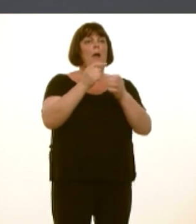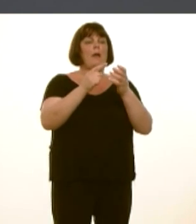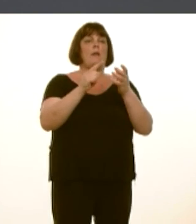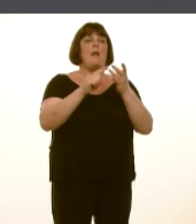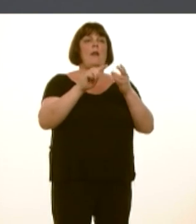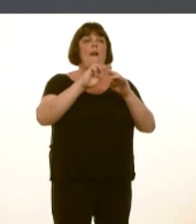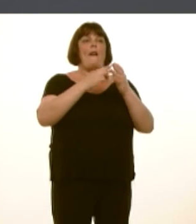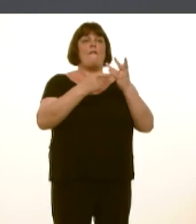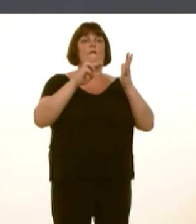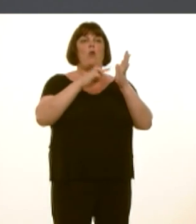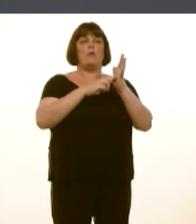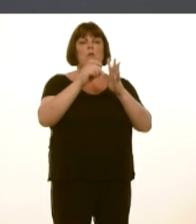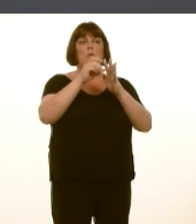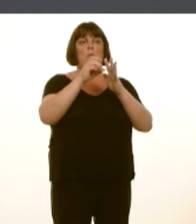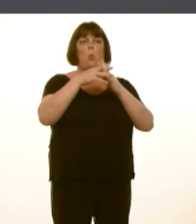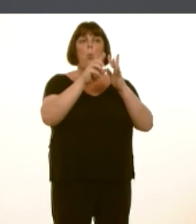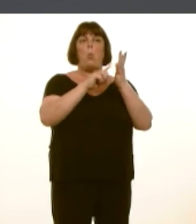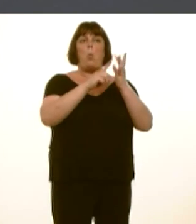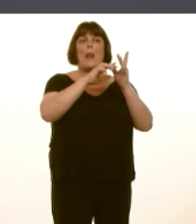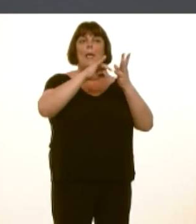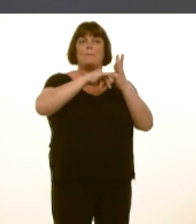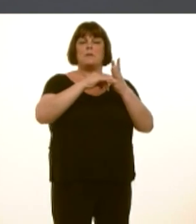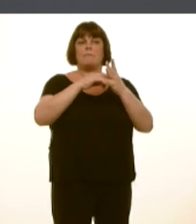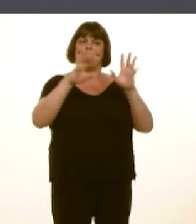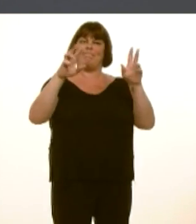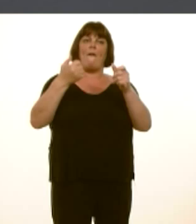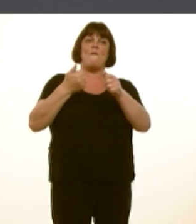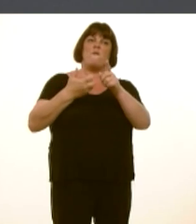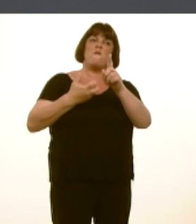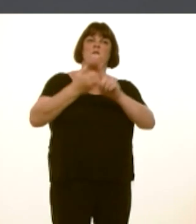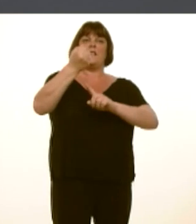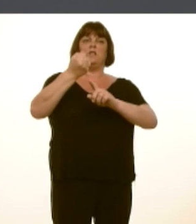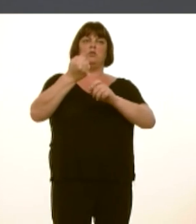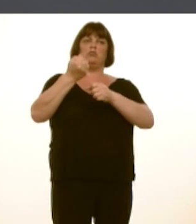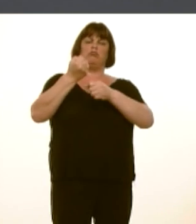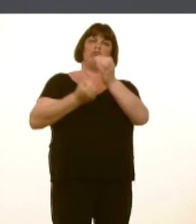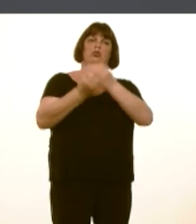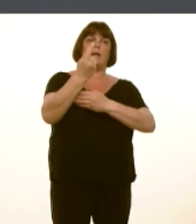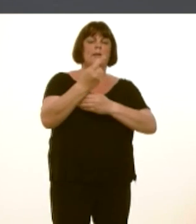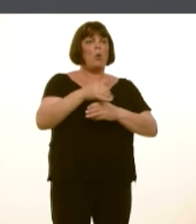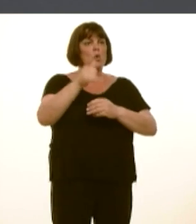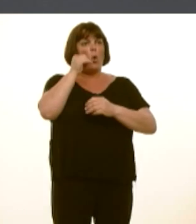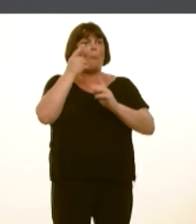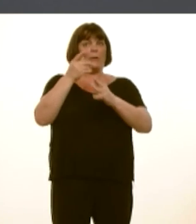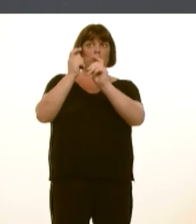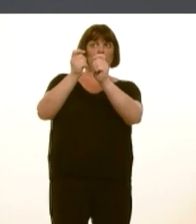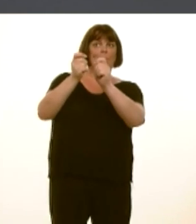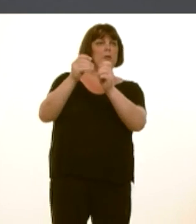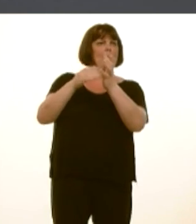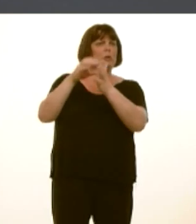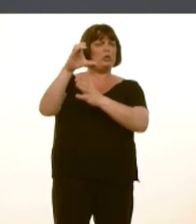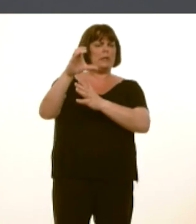Fyw, ac fe ddaeth newyddion da ac addawol yn dilyn ei driniaeth yn Manceinion, yn ddiweddar